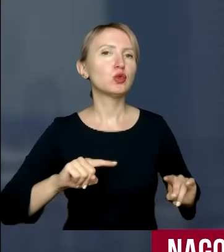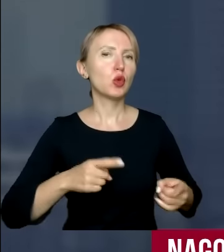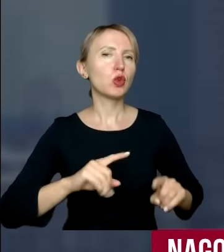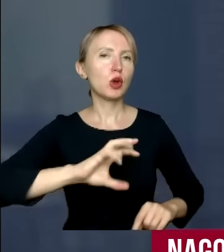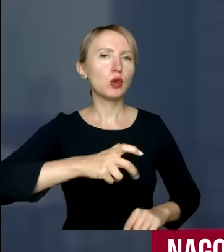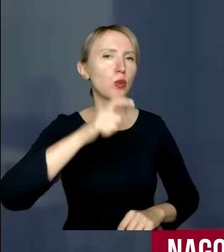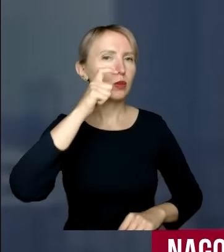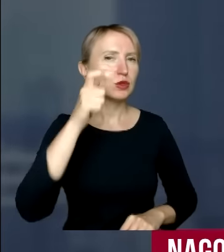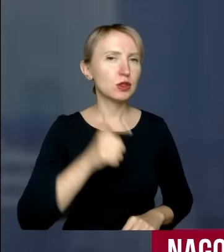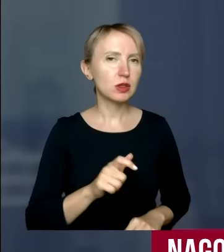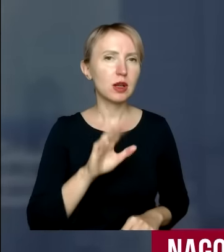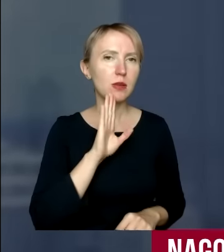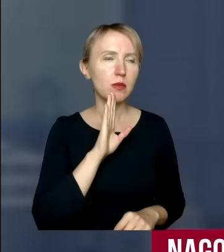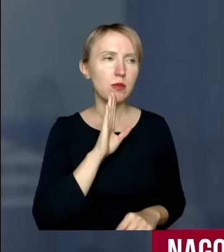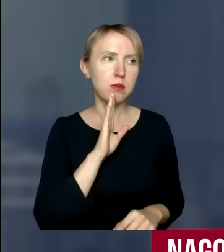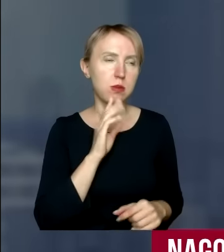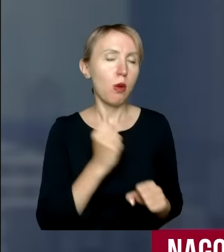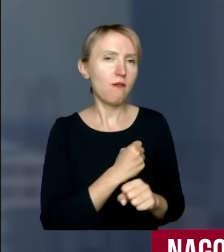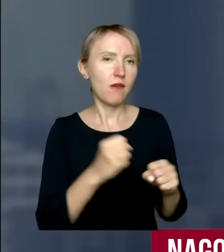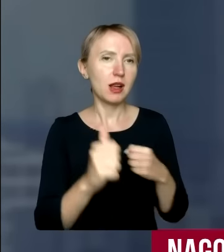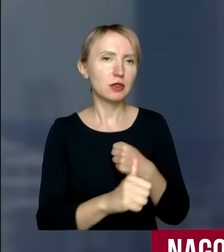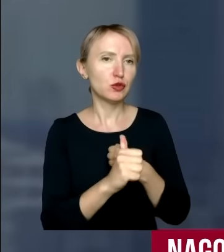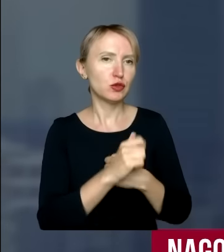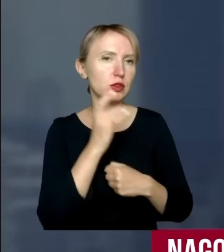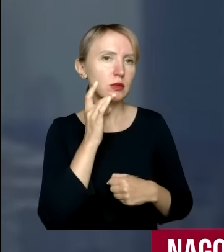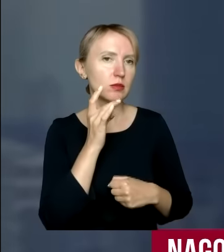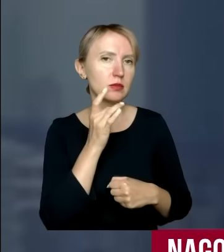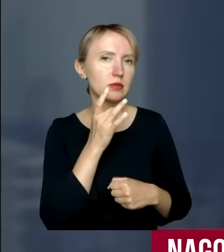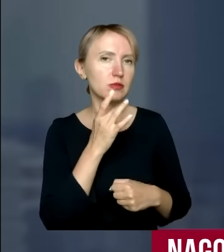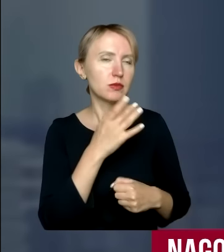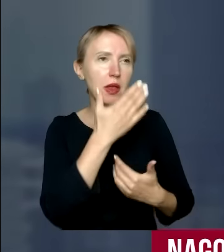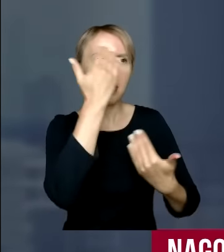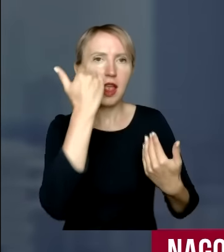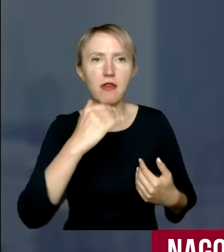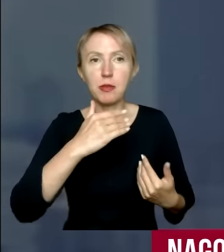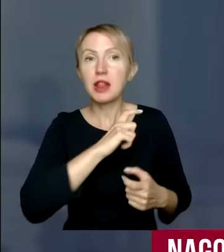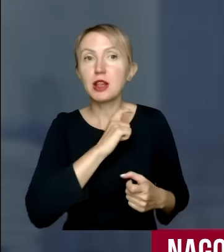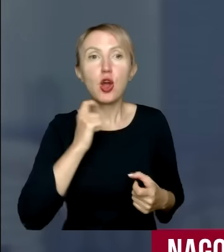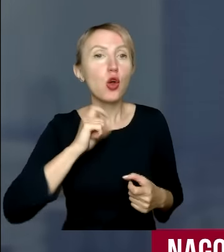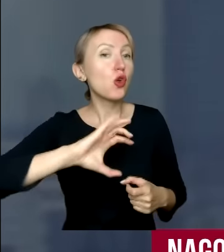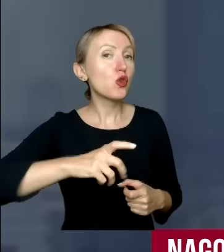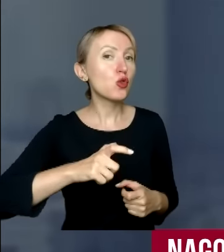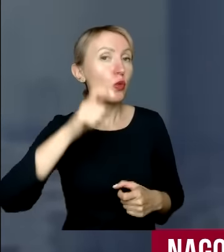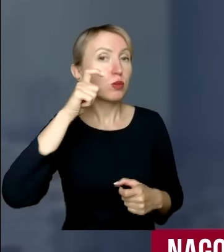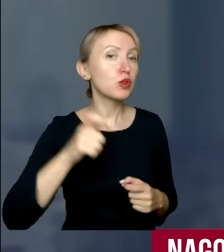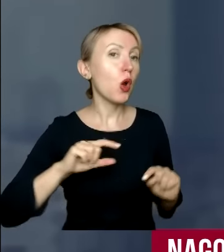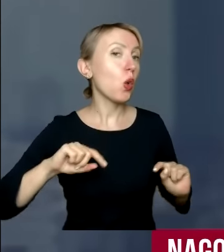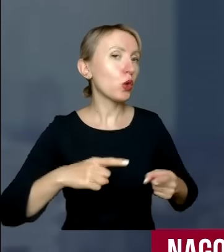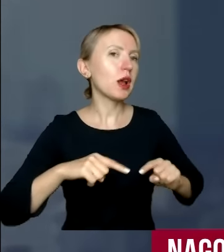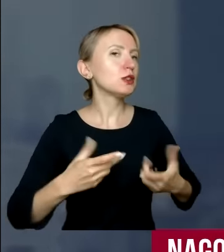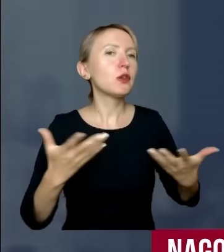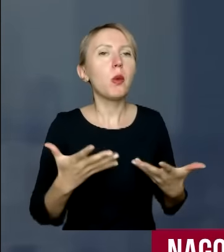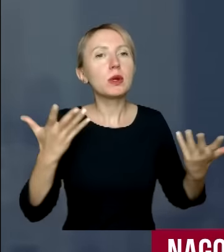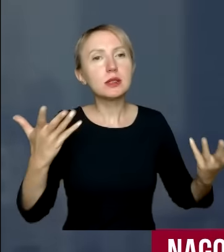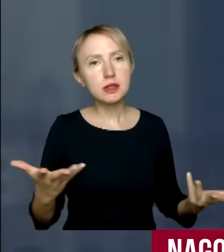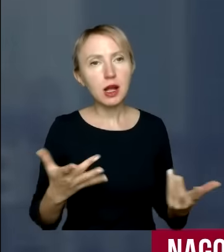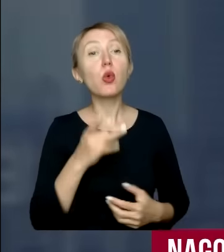przestępczej to już jest porządny zarzut nie wiem gdzie ten ksiądz te grupy przestępcze organizował No ale taki